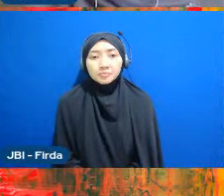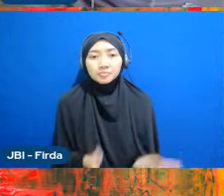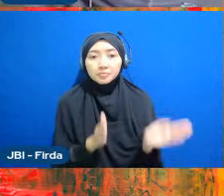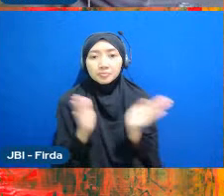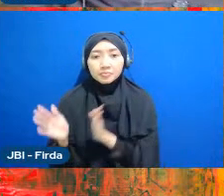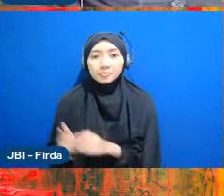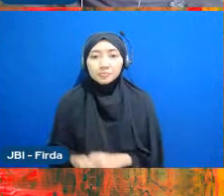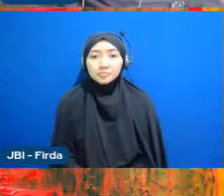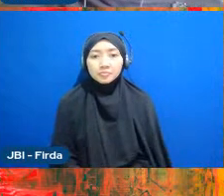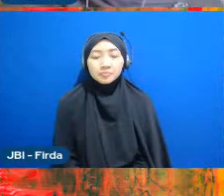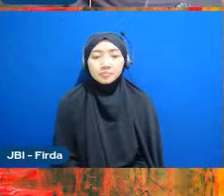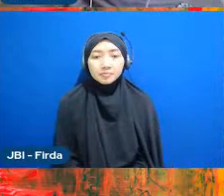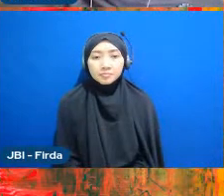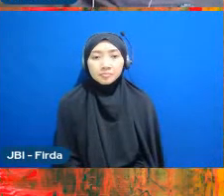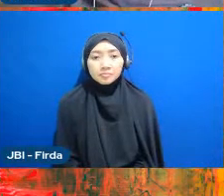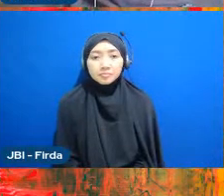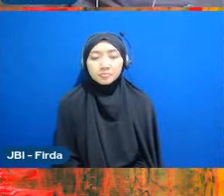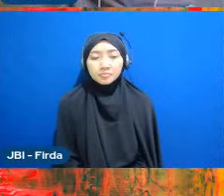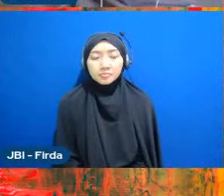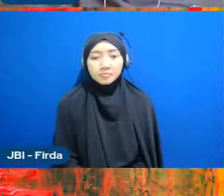selanjutnya.